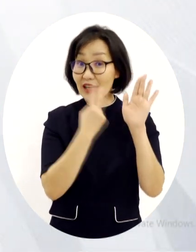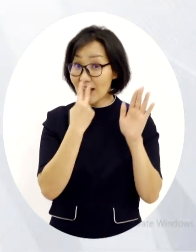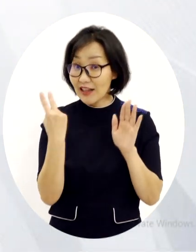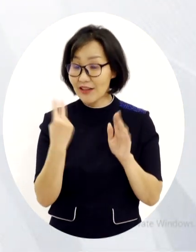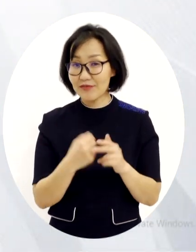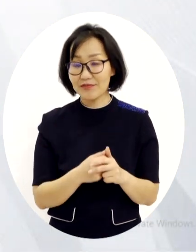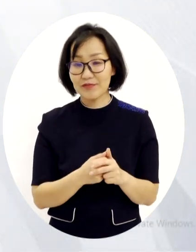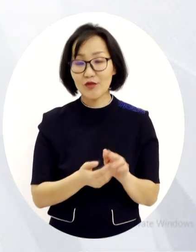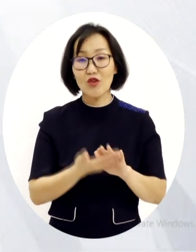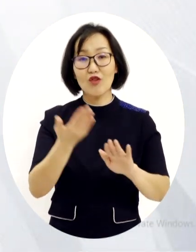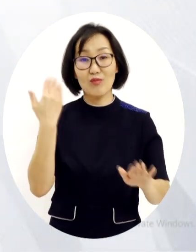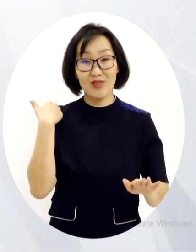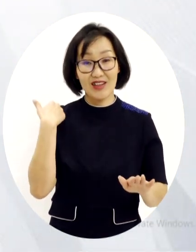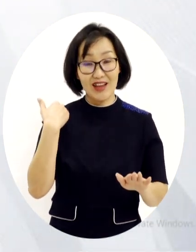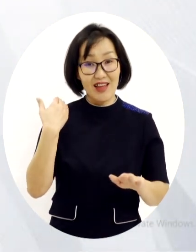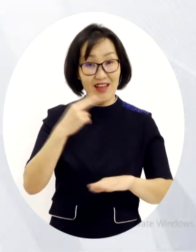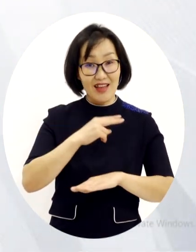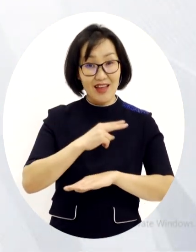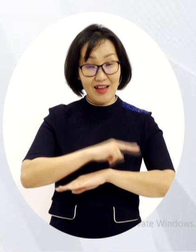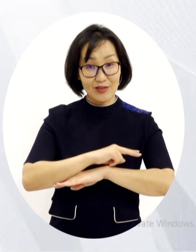нар өмнөх ангиудад пиктограм,